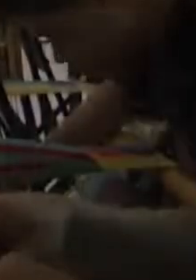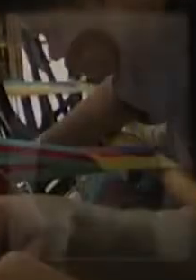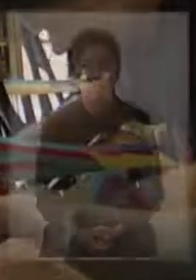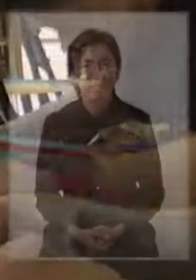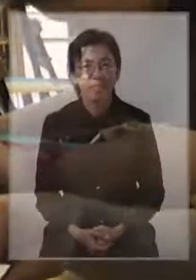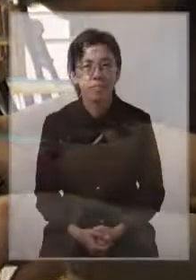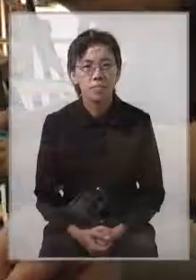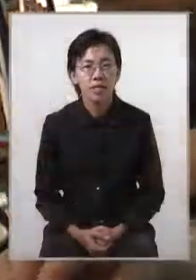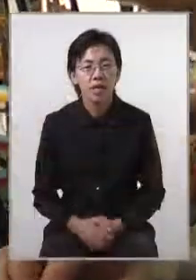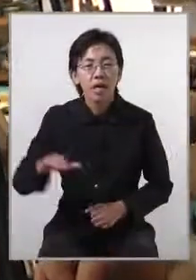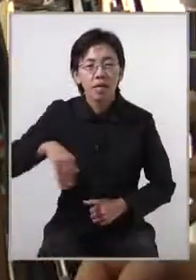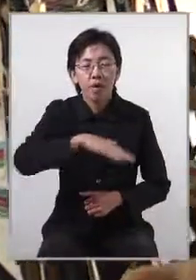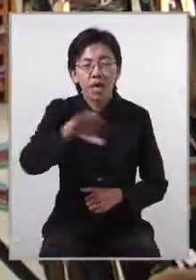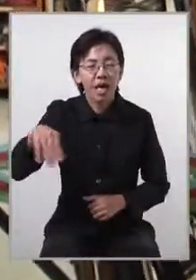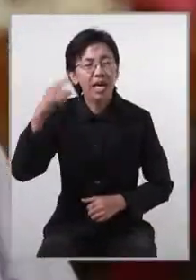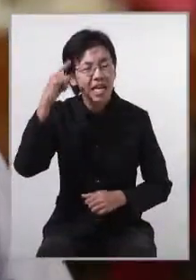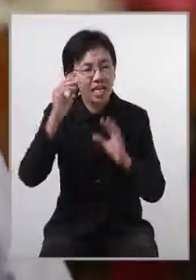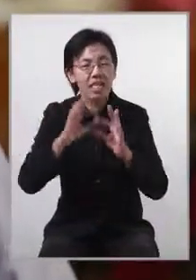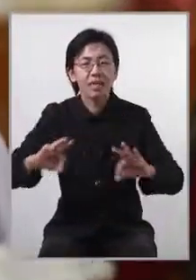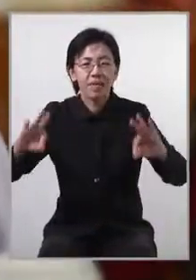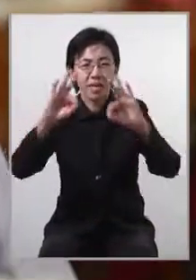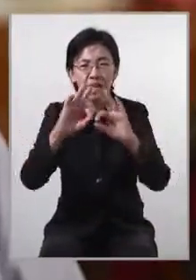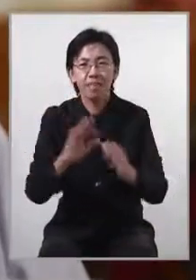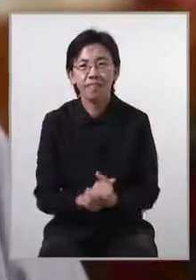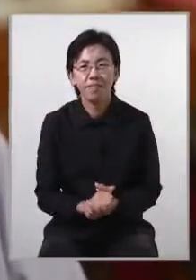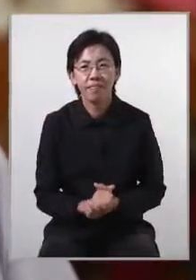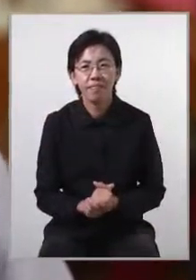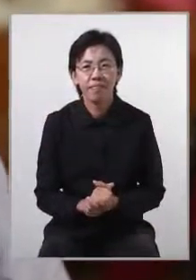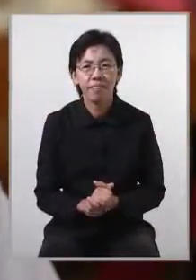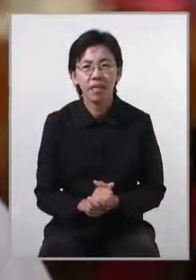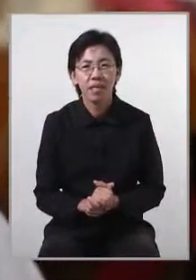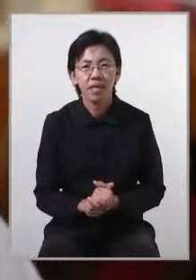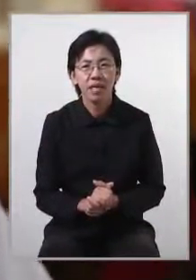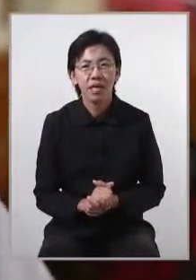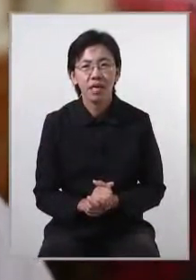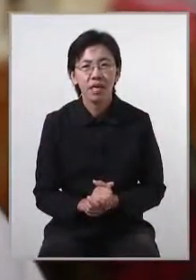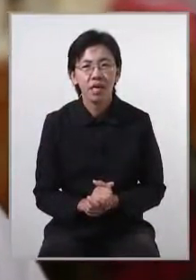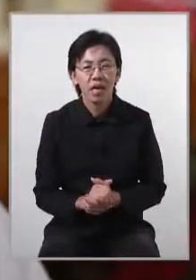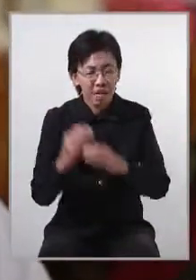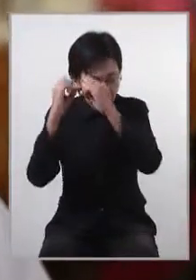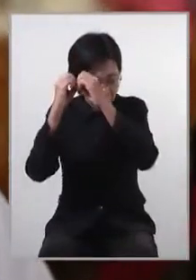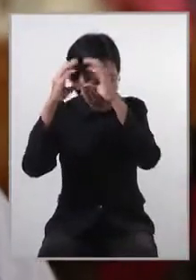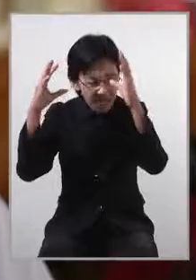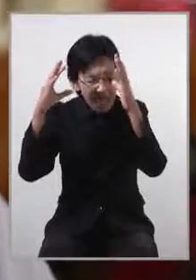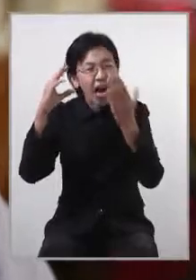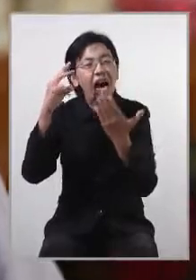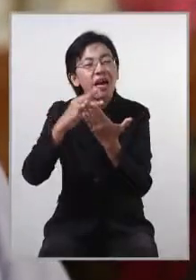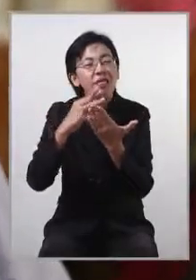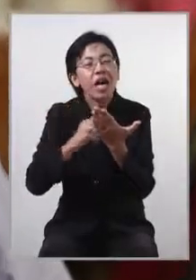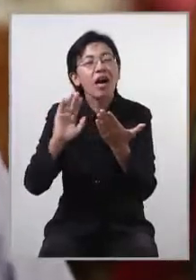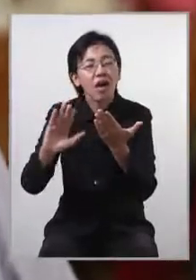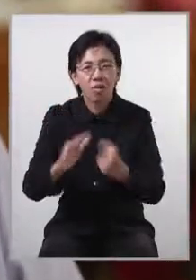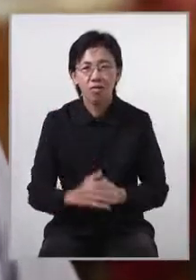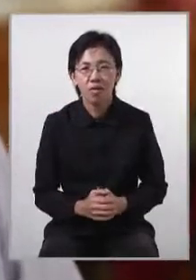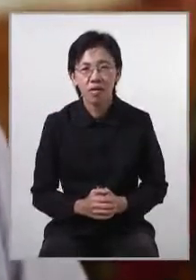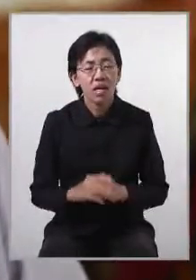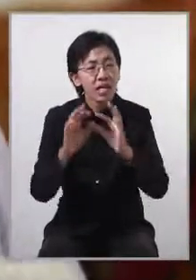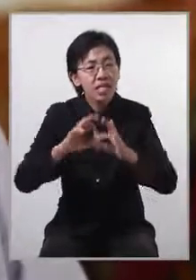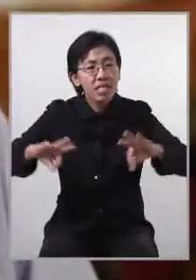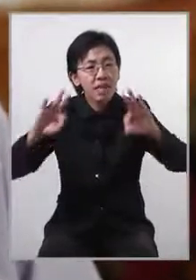คุณผู้ชมครับประเด็นนี้สำคัญนะครับมันเป็นแค่จินตนาการของนักวิชาการนะเรื่องสำ